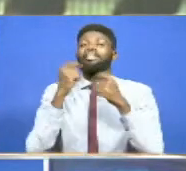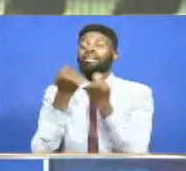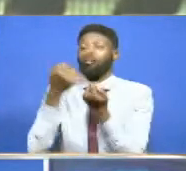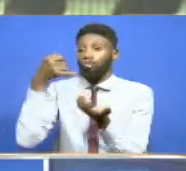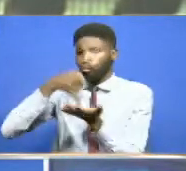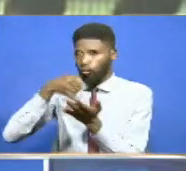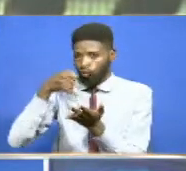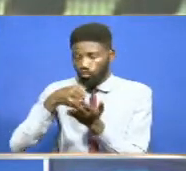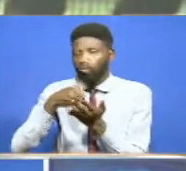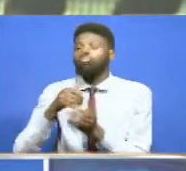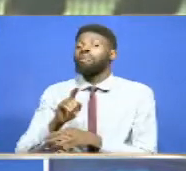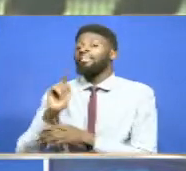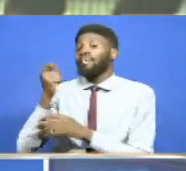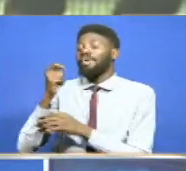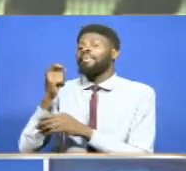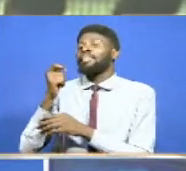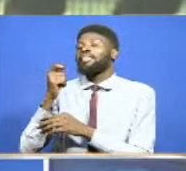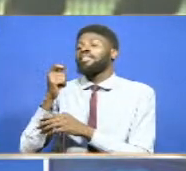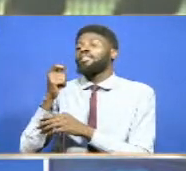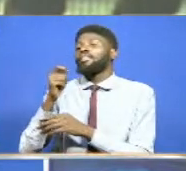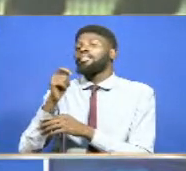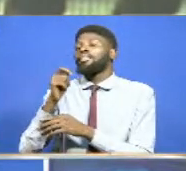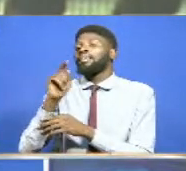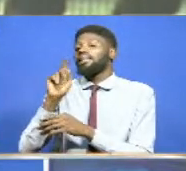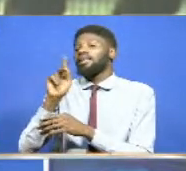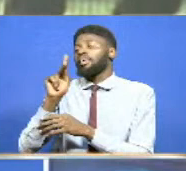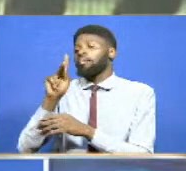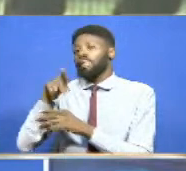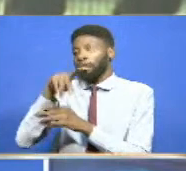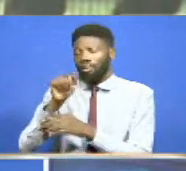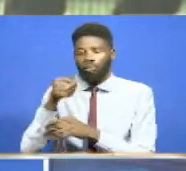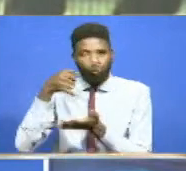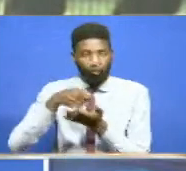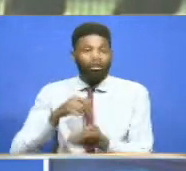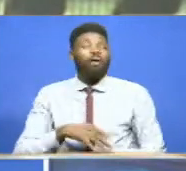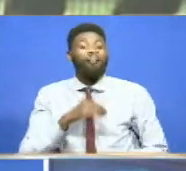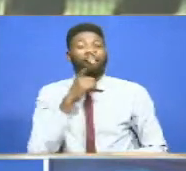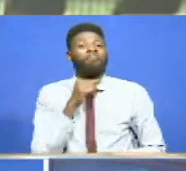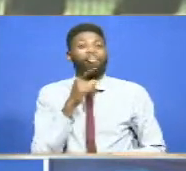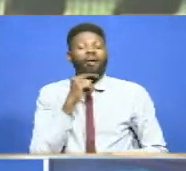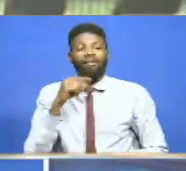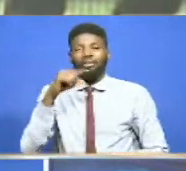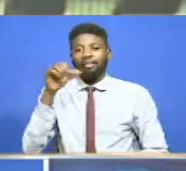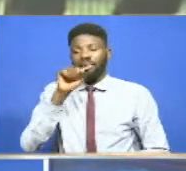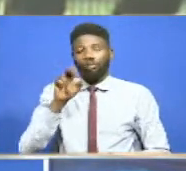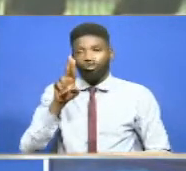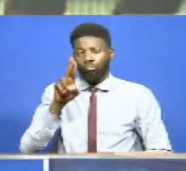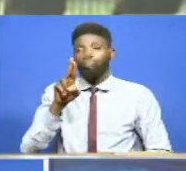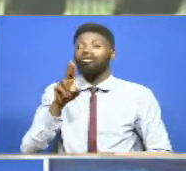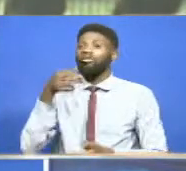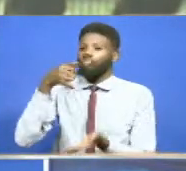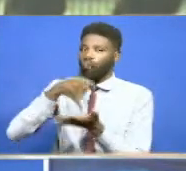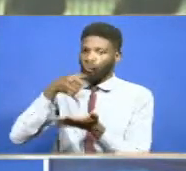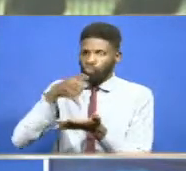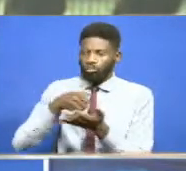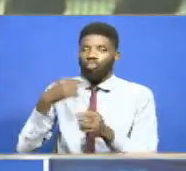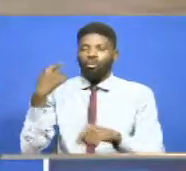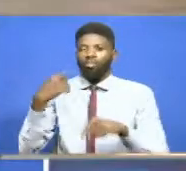ikiwamo Kenya Pipeline. Timu ya wanaume ya GSU ndiyo timu ya pekee kutoka Kenya itakayoshiriki kwenye mashindano